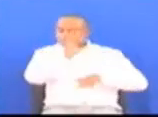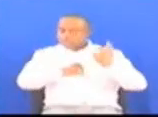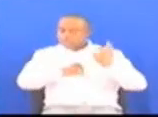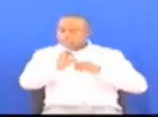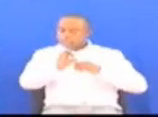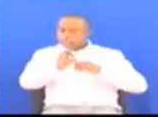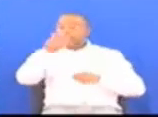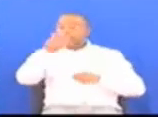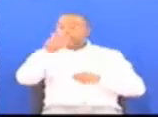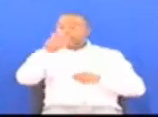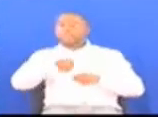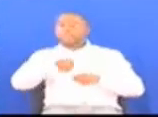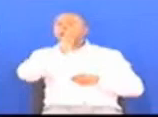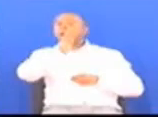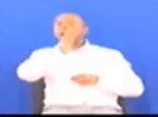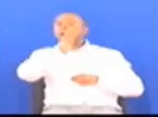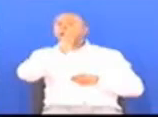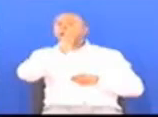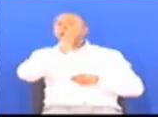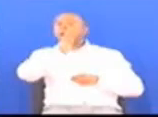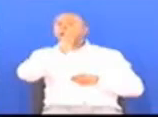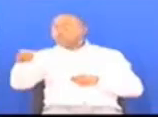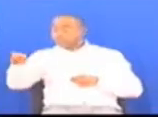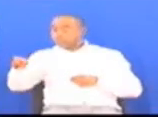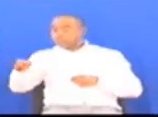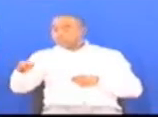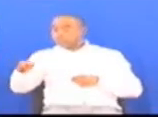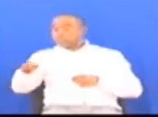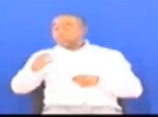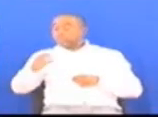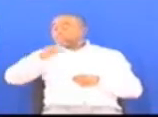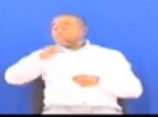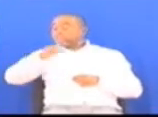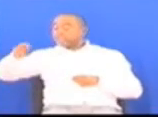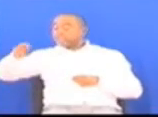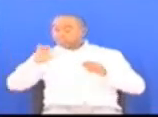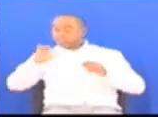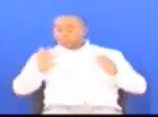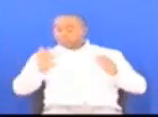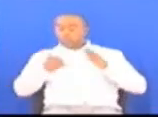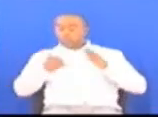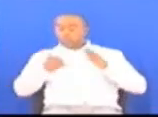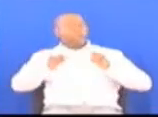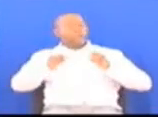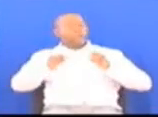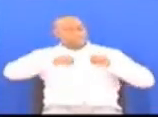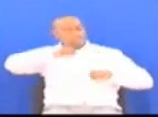mimi nataka kuambia wale wanaovaa nguo za kijani, msiogope, manake tutashinda kwa kishindo.